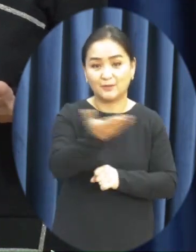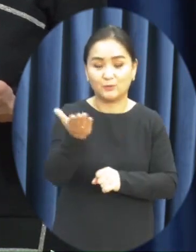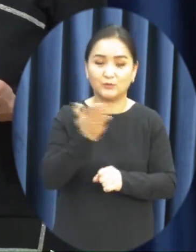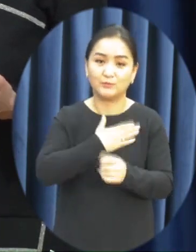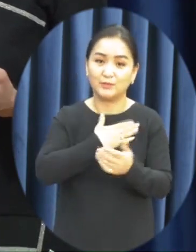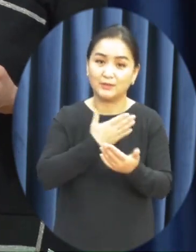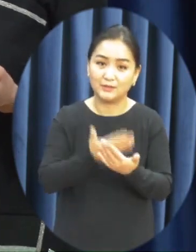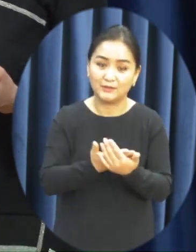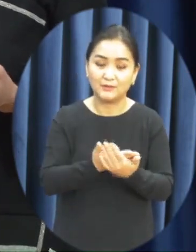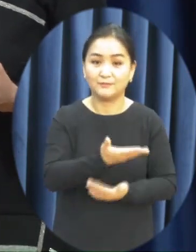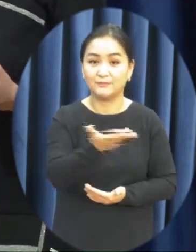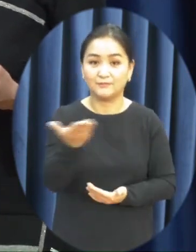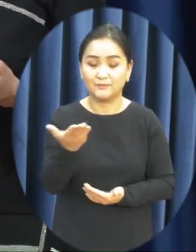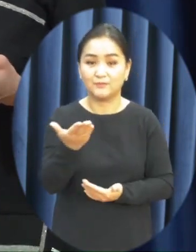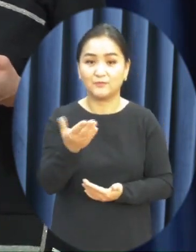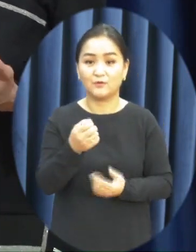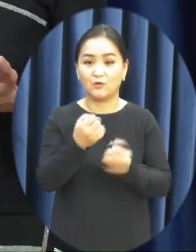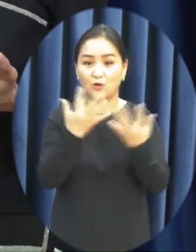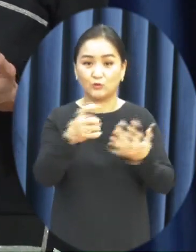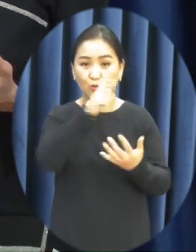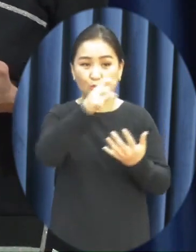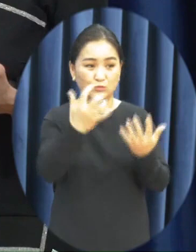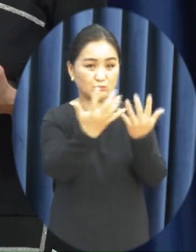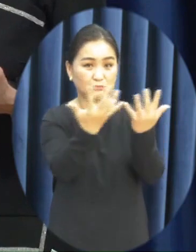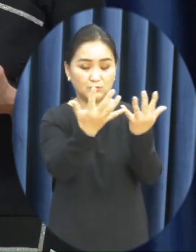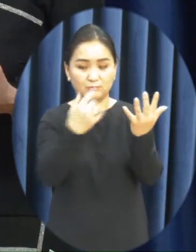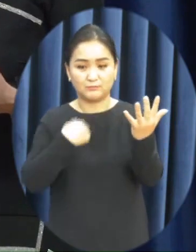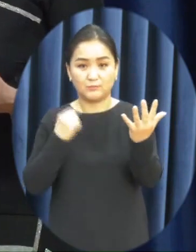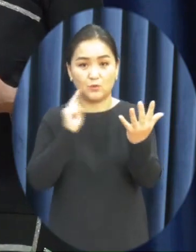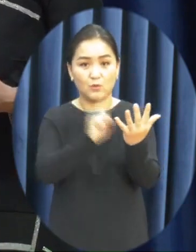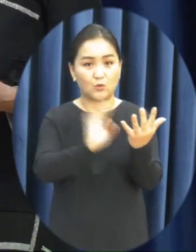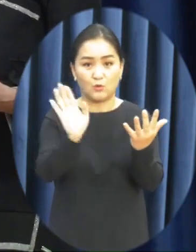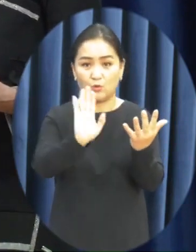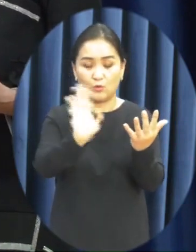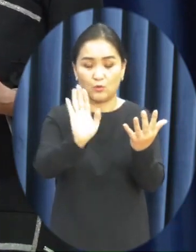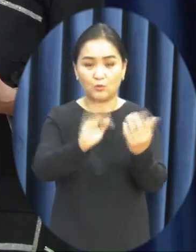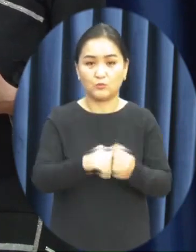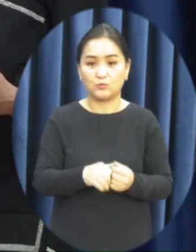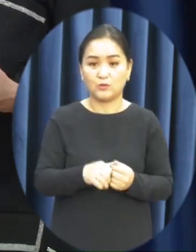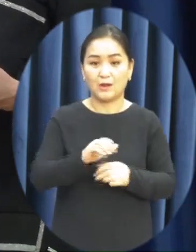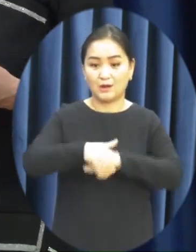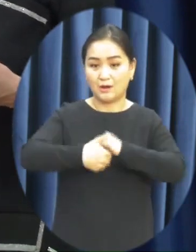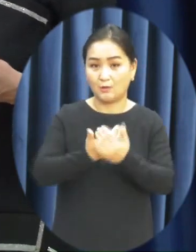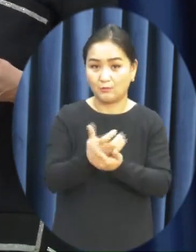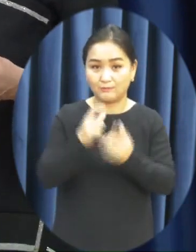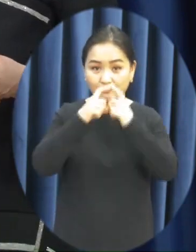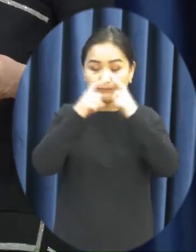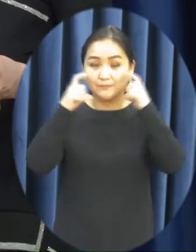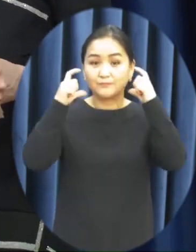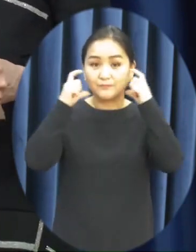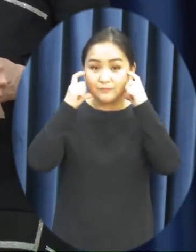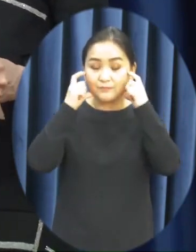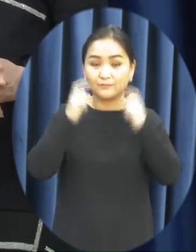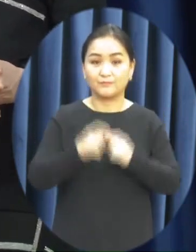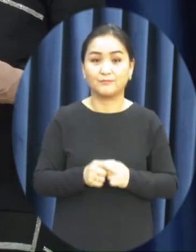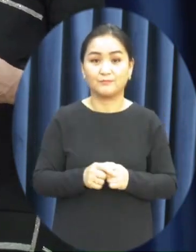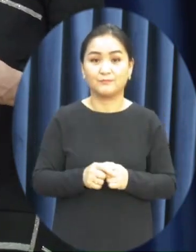ཀྱིའི དང དང དང དང དང